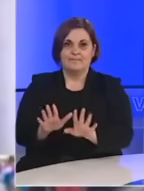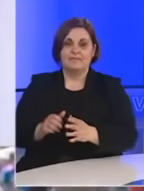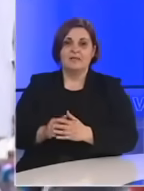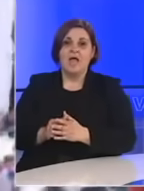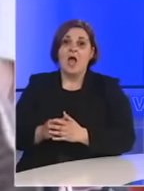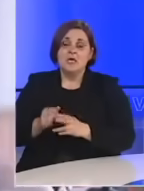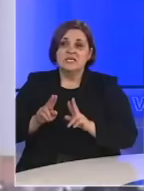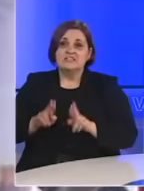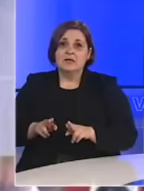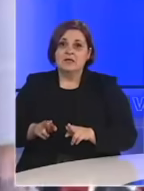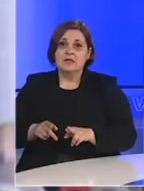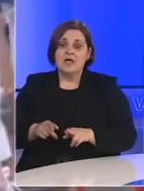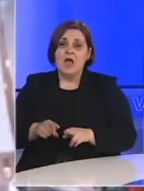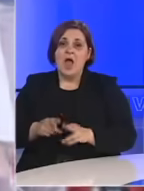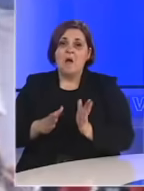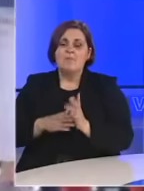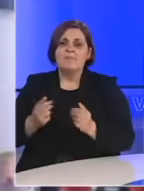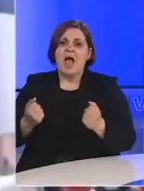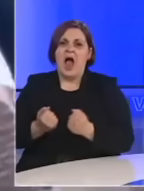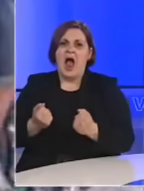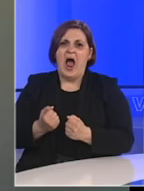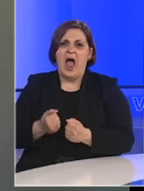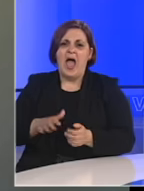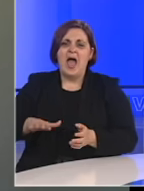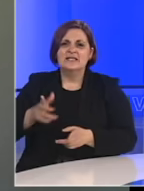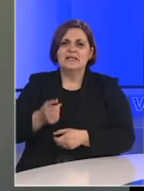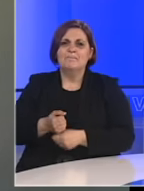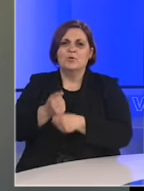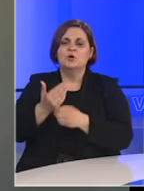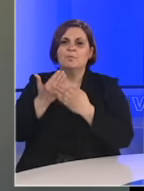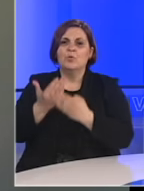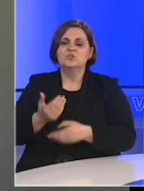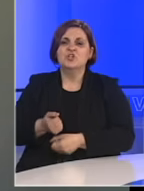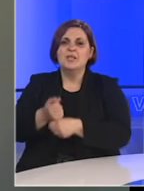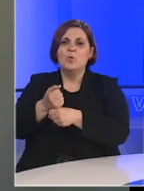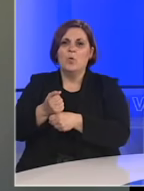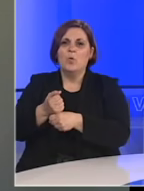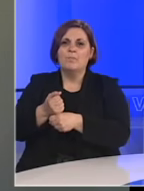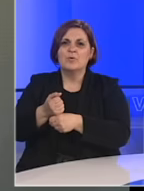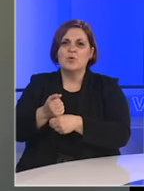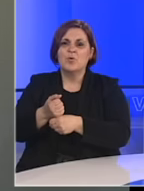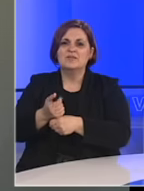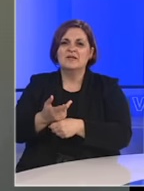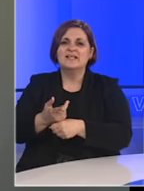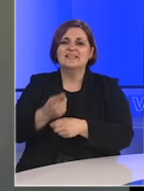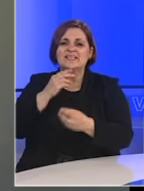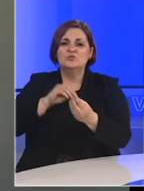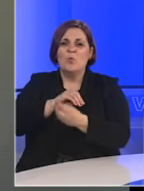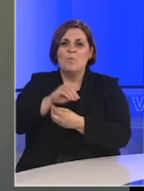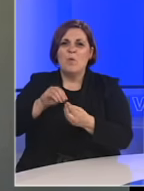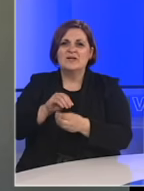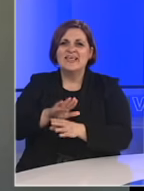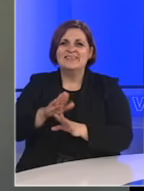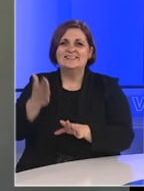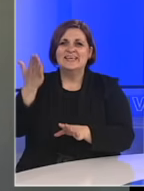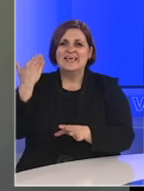prosjačenju. Istina, mobilni tim se aktivirao na podršku i pružanje podrške u naseljima gdje žive porodice čiju smo